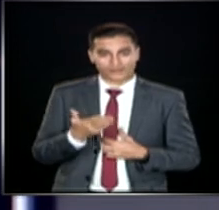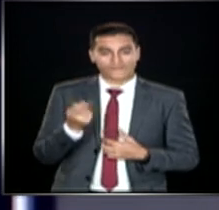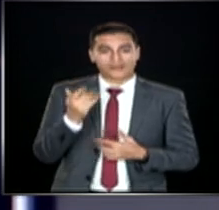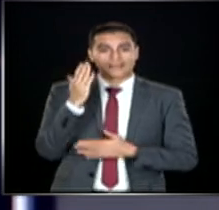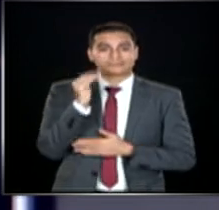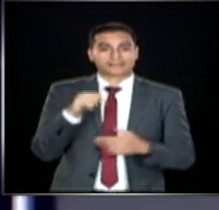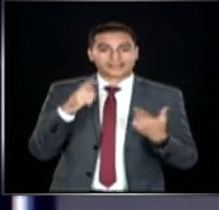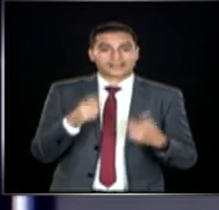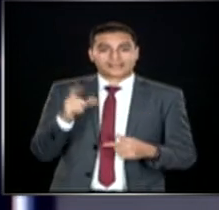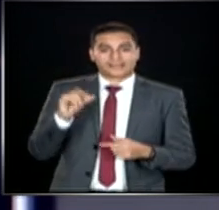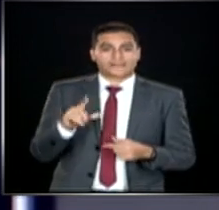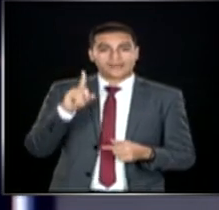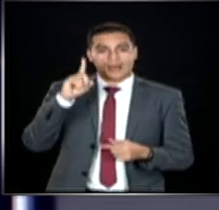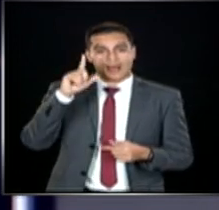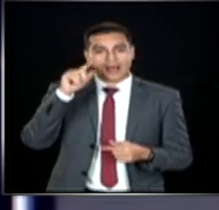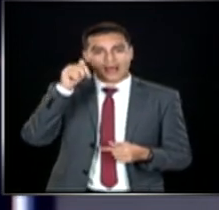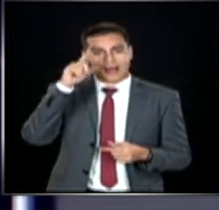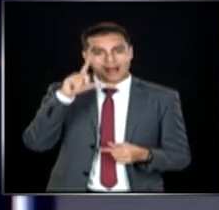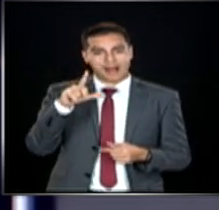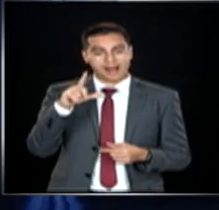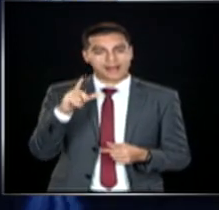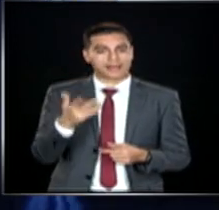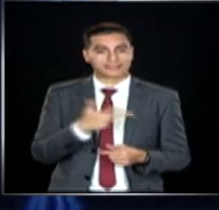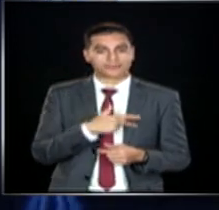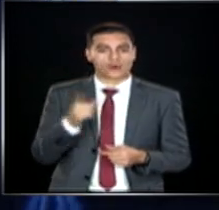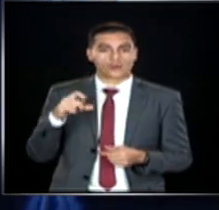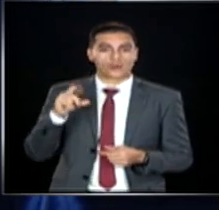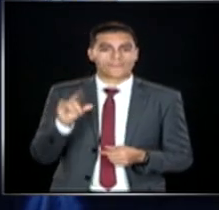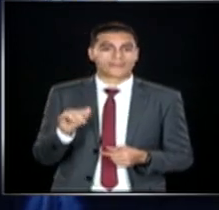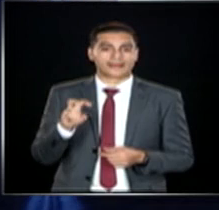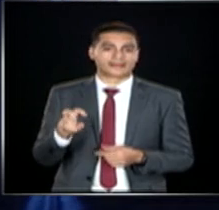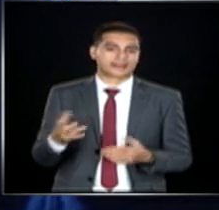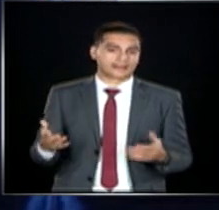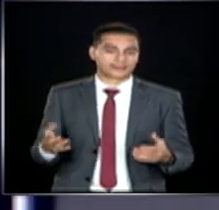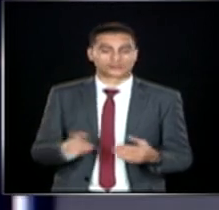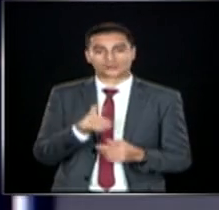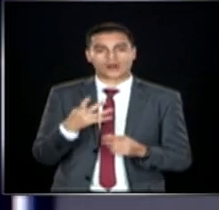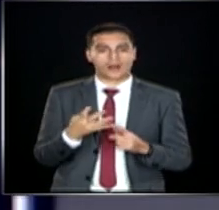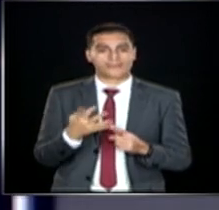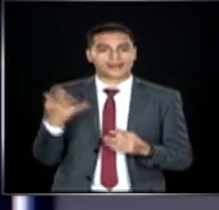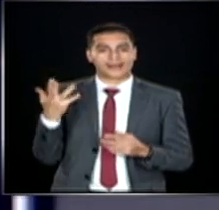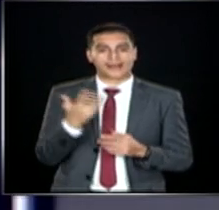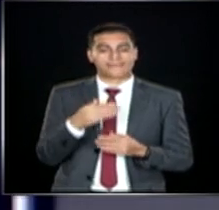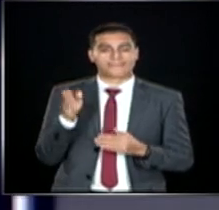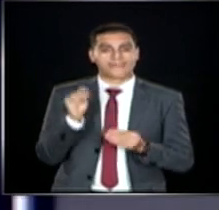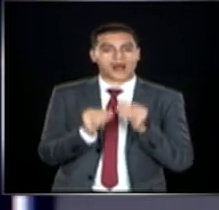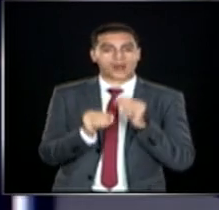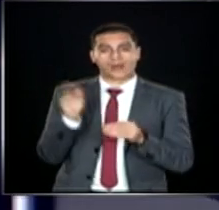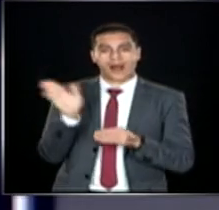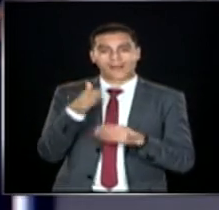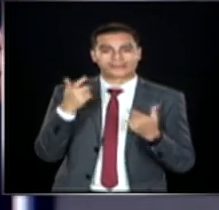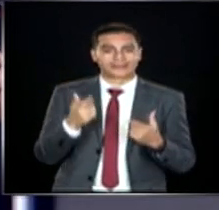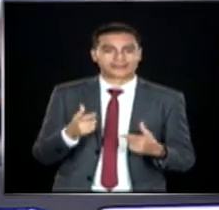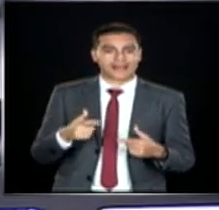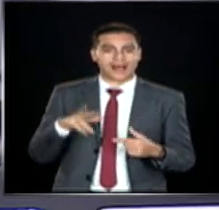العملة الرسمية لدولة نيبال؟ روبية. روبية. بالظبط كده. السؤال الرابع، كم عدد ألوان علم دولة ألبانيا؟